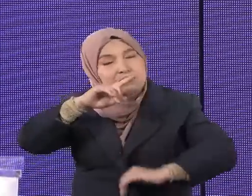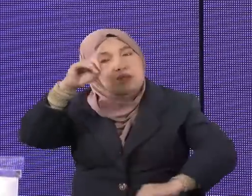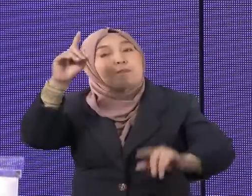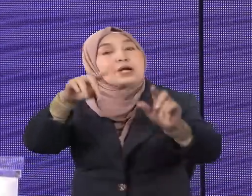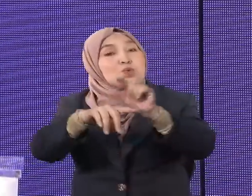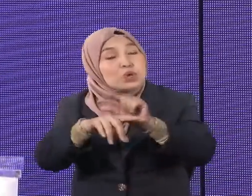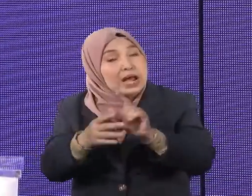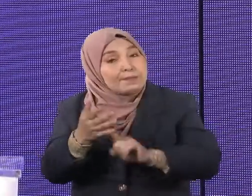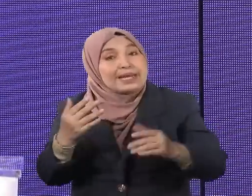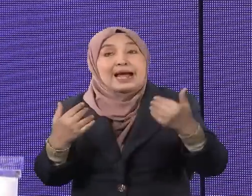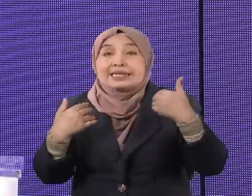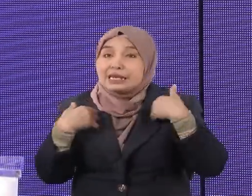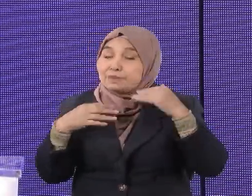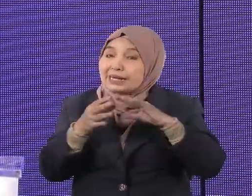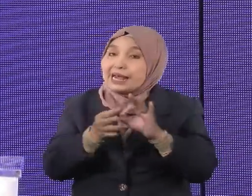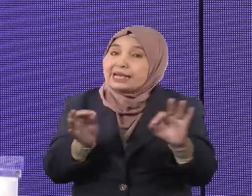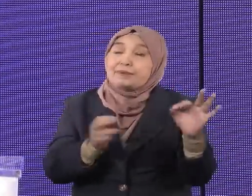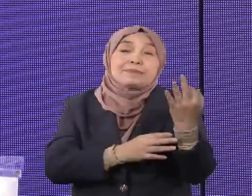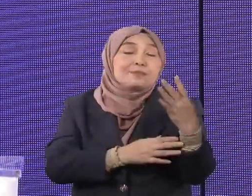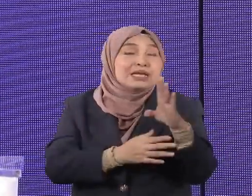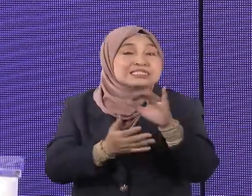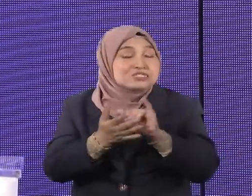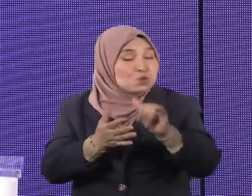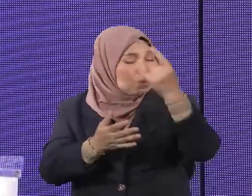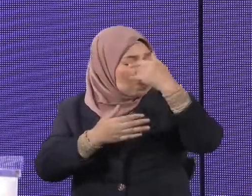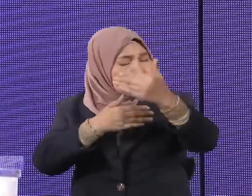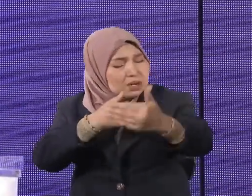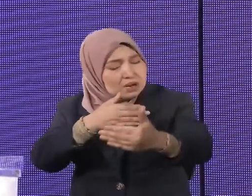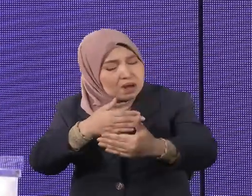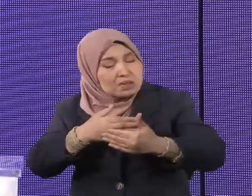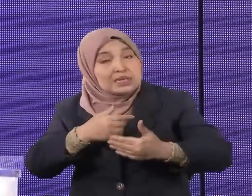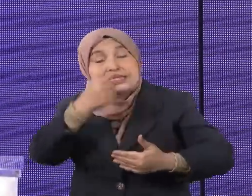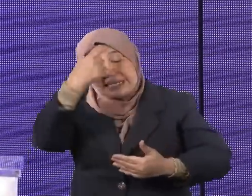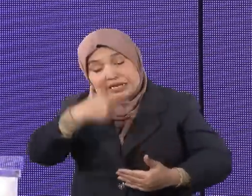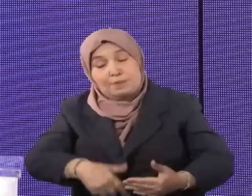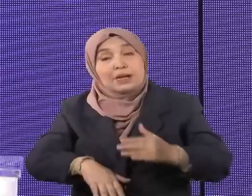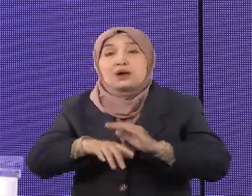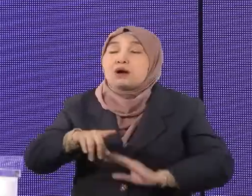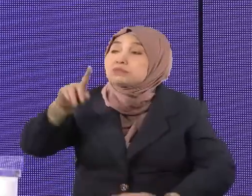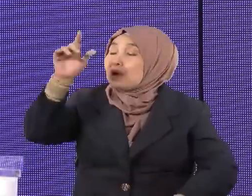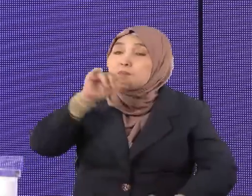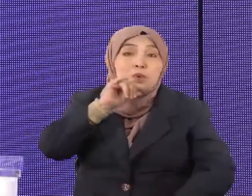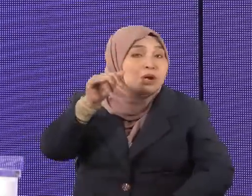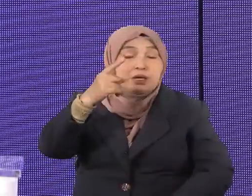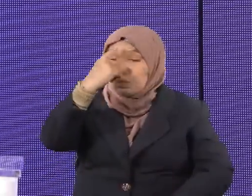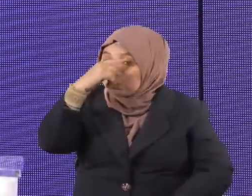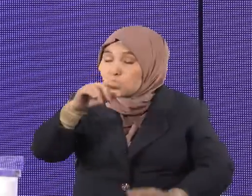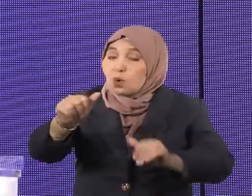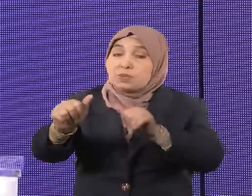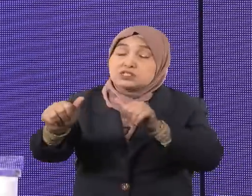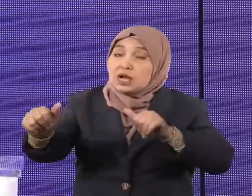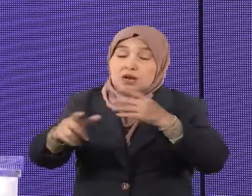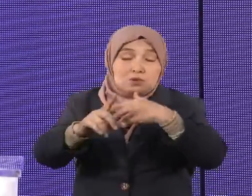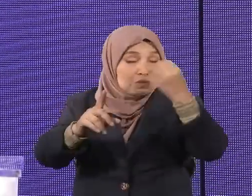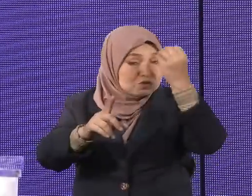apa yang ada pada ayat 14 itu untuk mendekatkan diri pada Allah, bukannya untuk menjauhkan ataupun